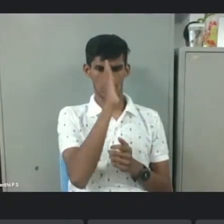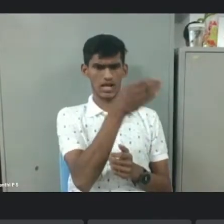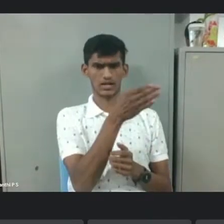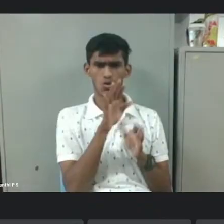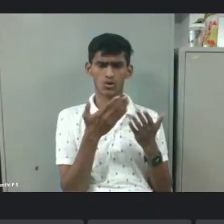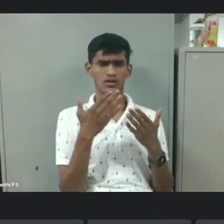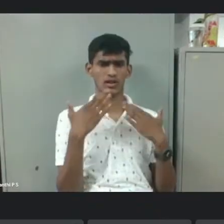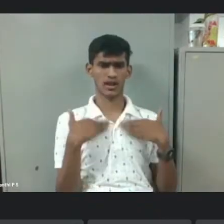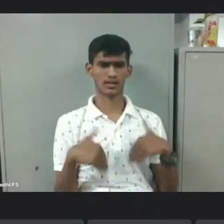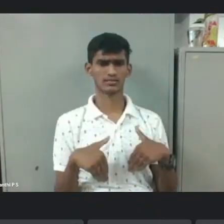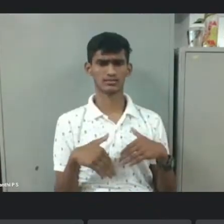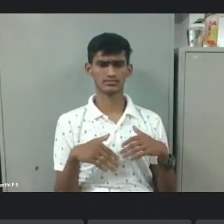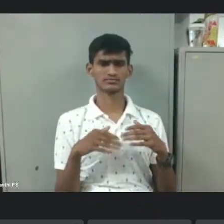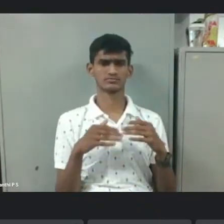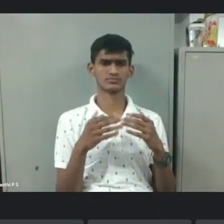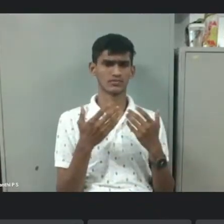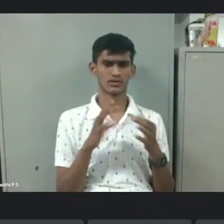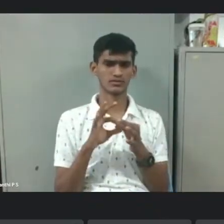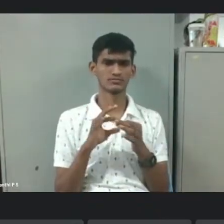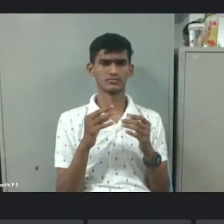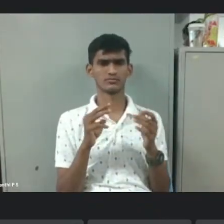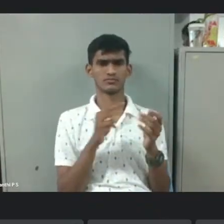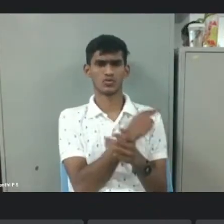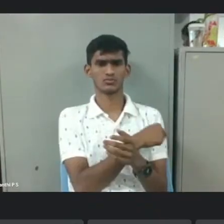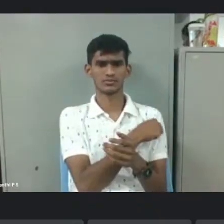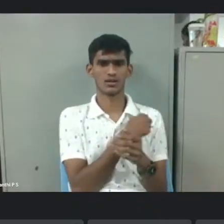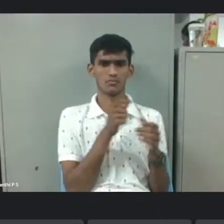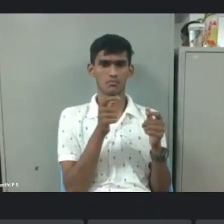മുഖേനയോ മെഡിക്കൽ ബോർഡിനെ സമീപിച്ചിട്ട് പുതിയൊരു സർട്ടിഫിക്കറ്റ് എന്തായാലും വാങ്ങണം.